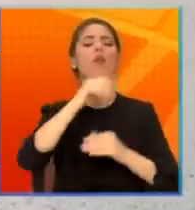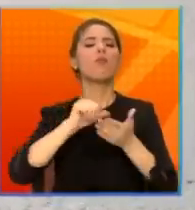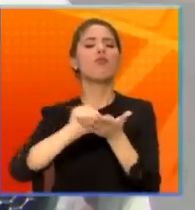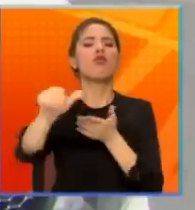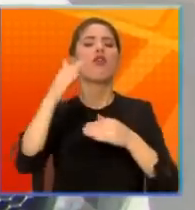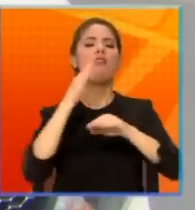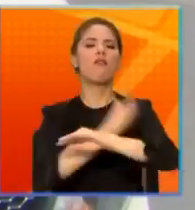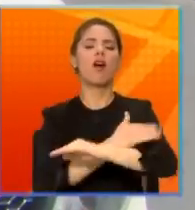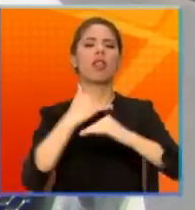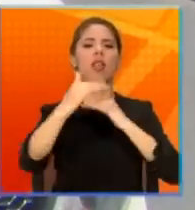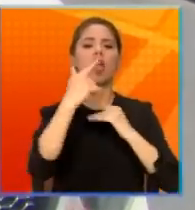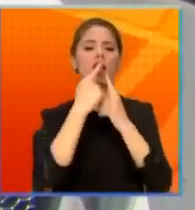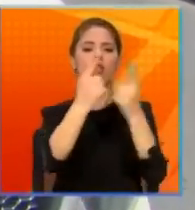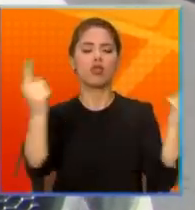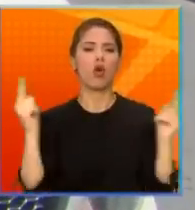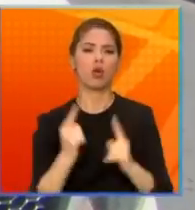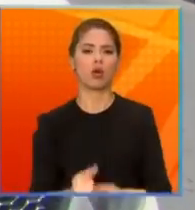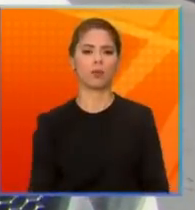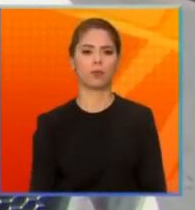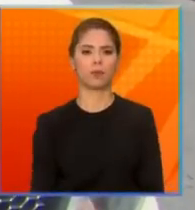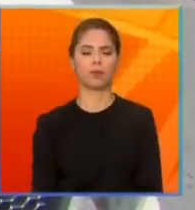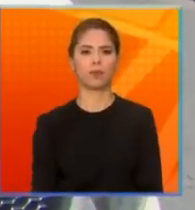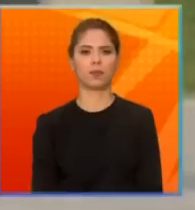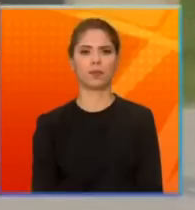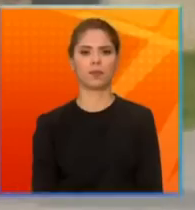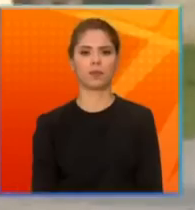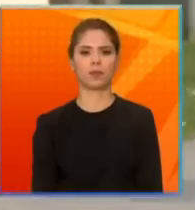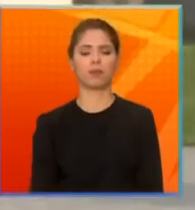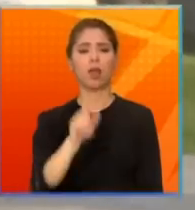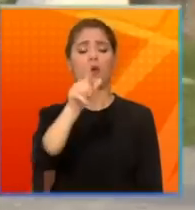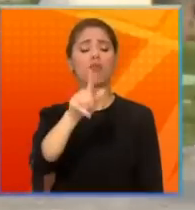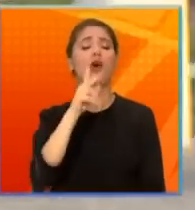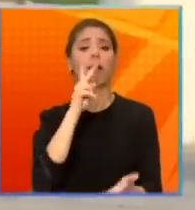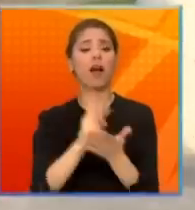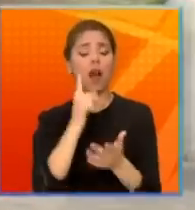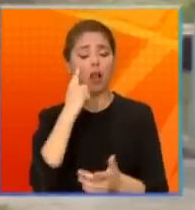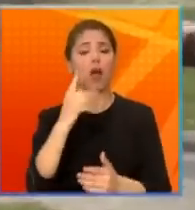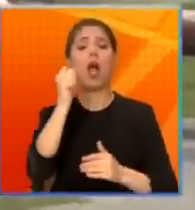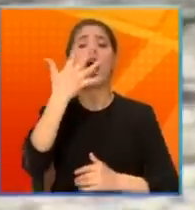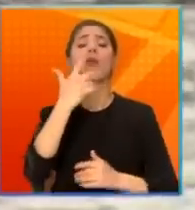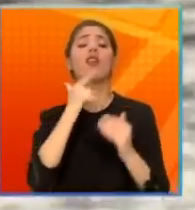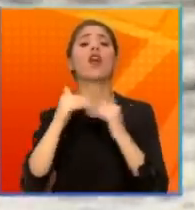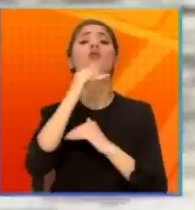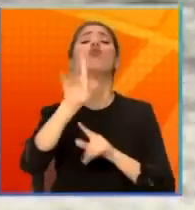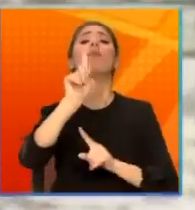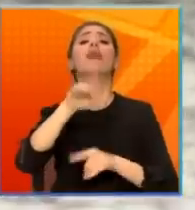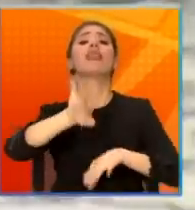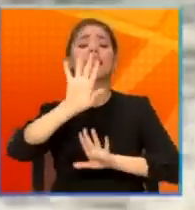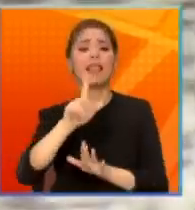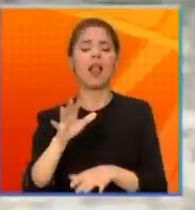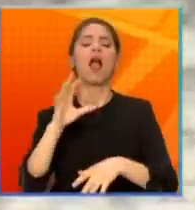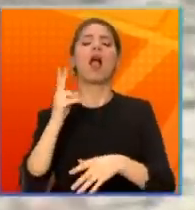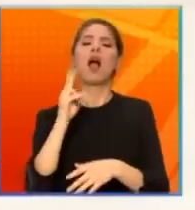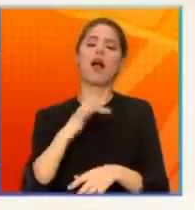yapılıyor. Lütfen zaruri olmadıkça sokağa çıkmayalım. Genelge sadece 65 yaş ve üstünü kapsamıyor. Kalp ve